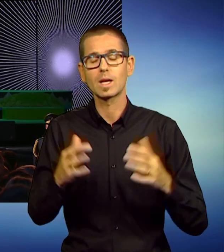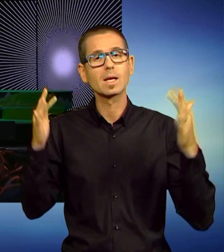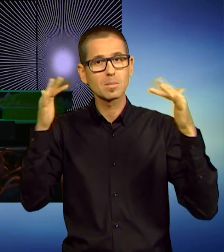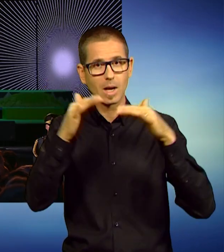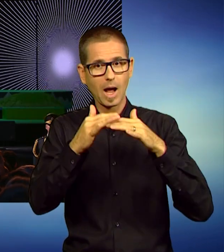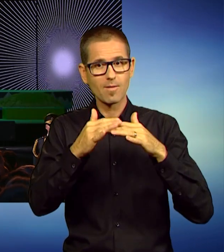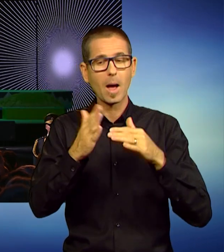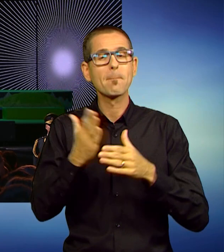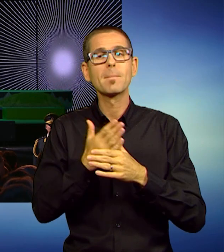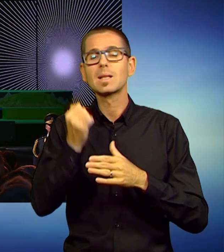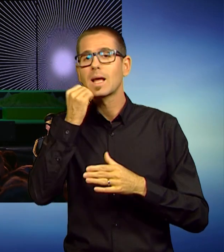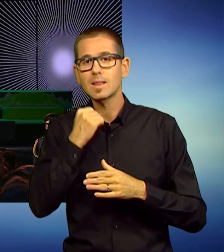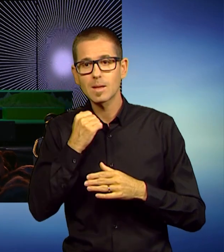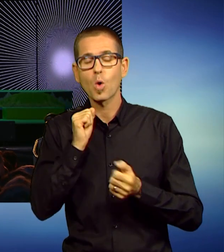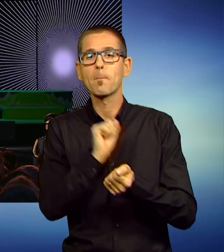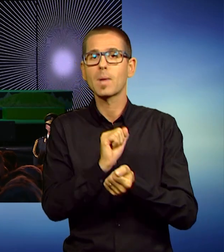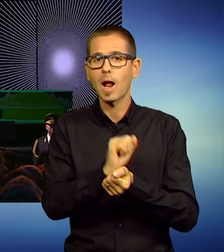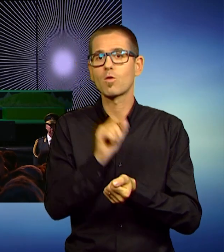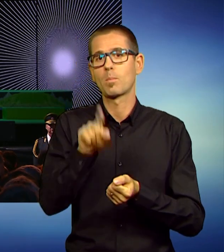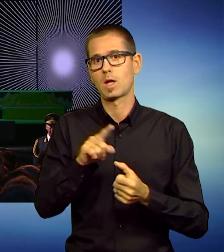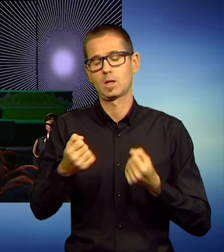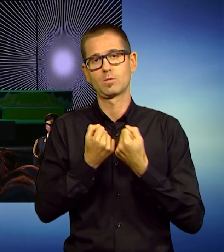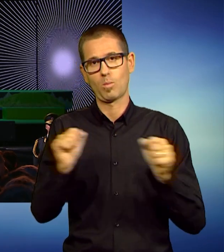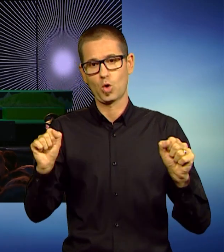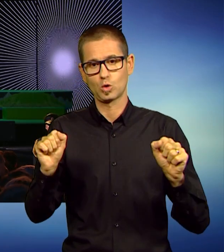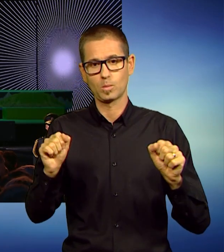med intimo, pravom in svobodo.